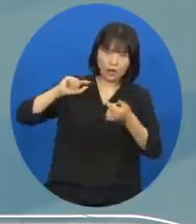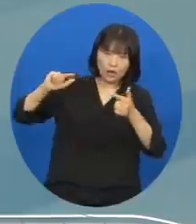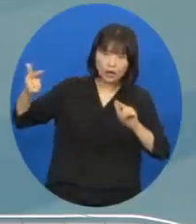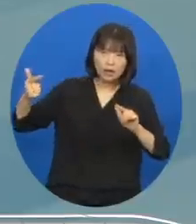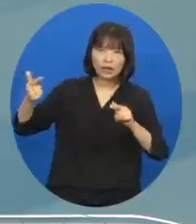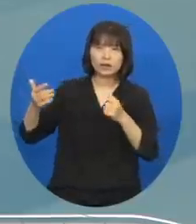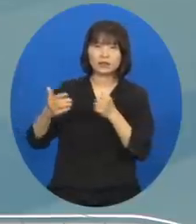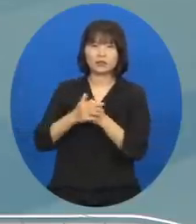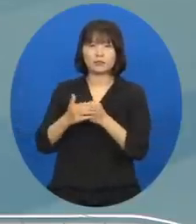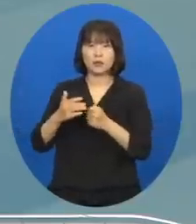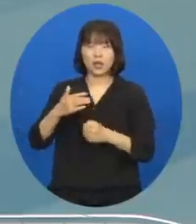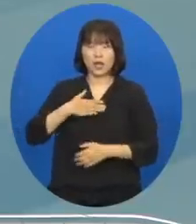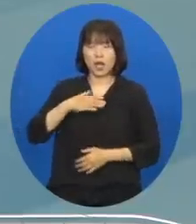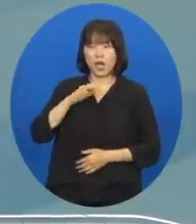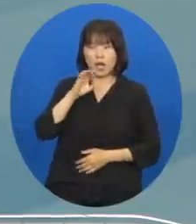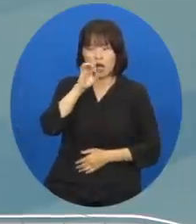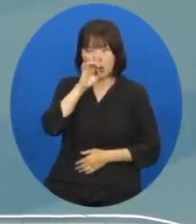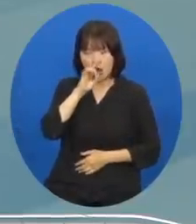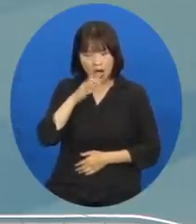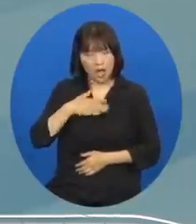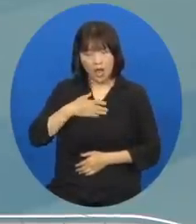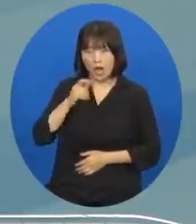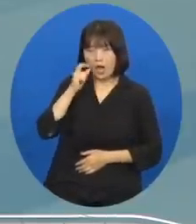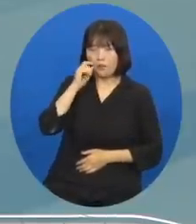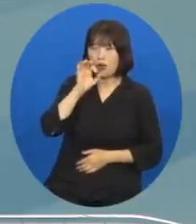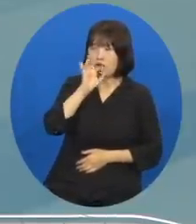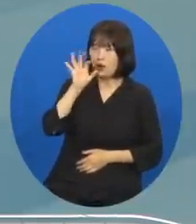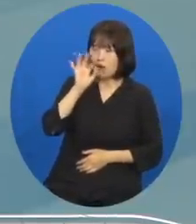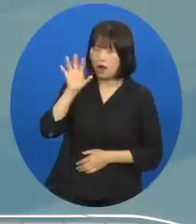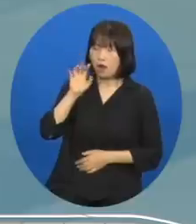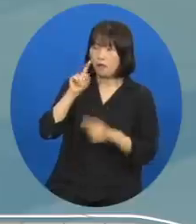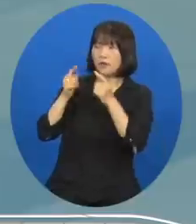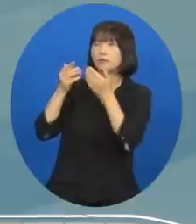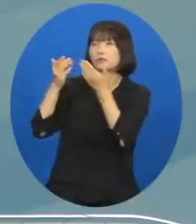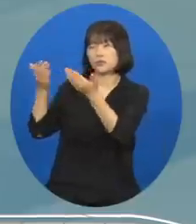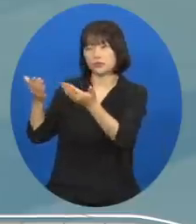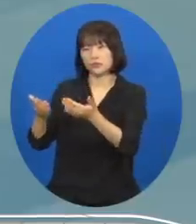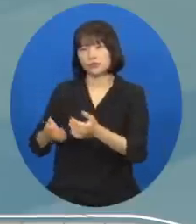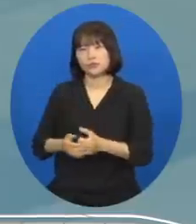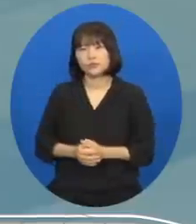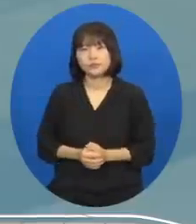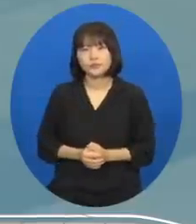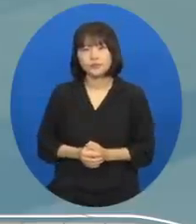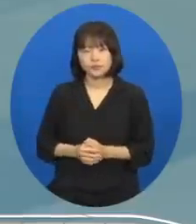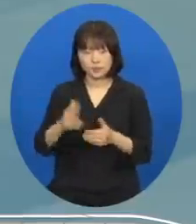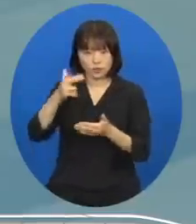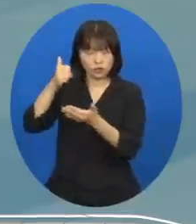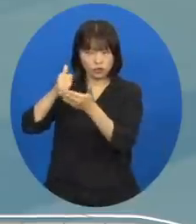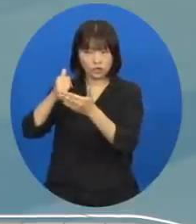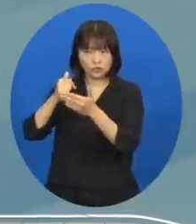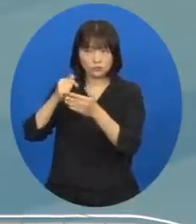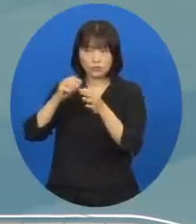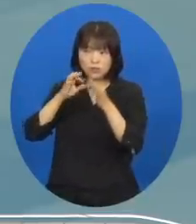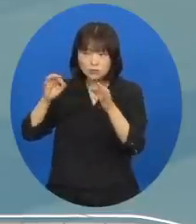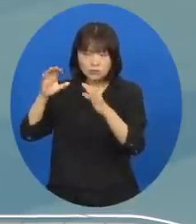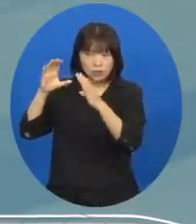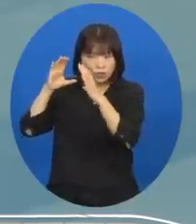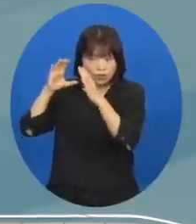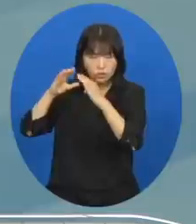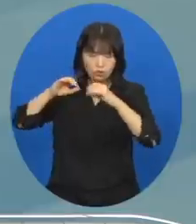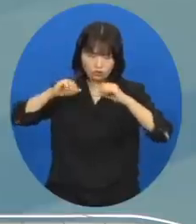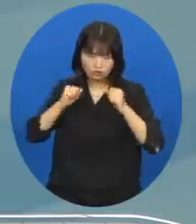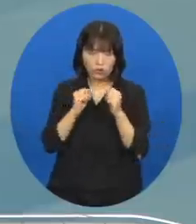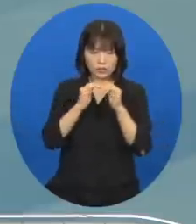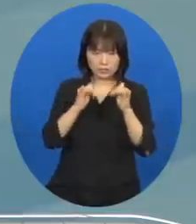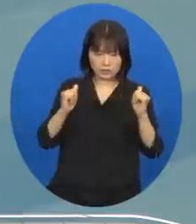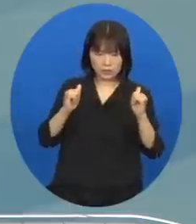안 돼요, 못 해요, 할 수 없어요, 그렇게 살고 있는 거예요. 주님의 음성을 듣고 순종하는 자에게 주의